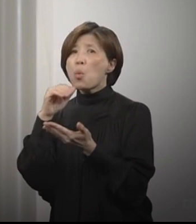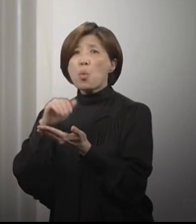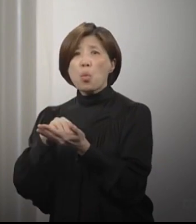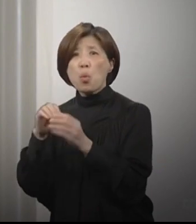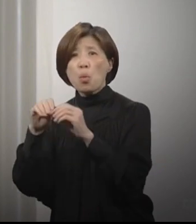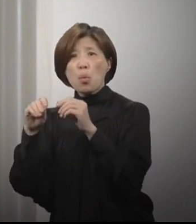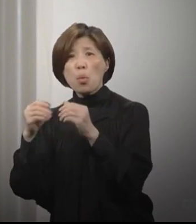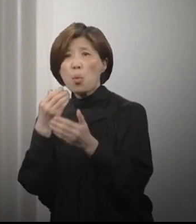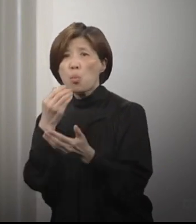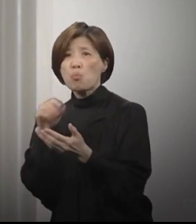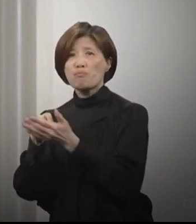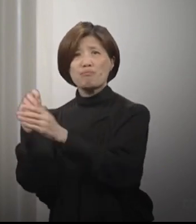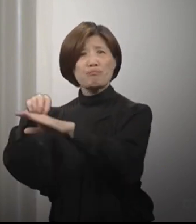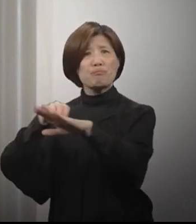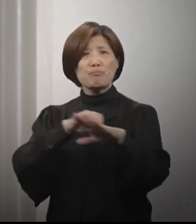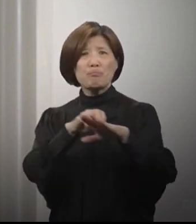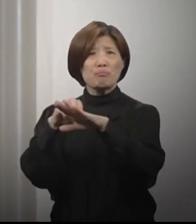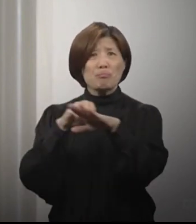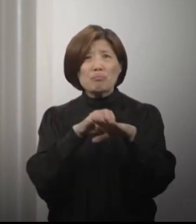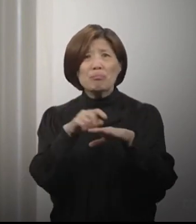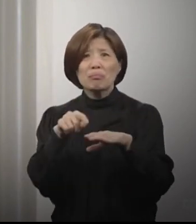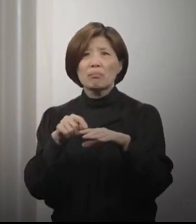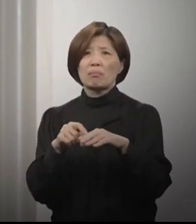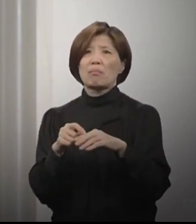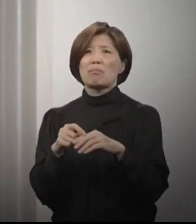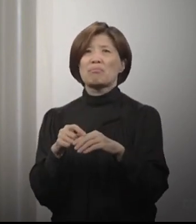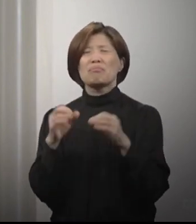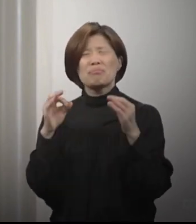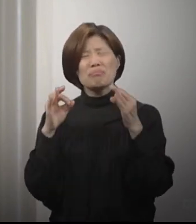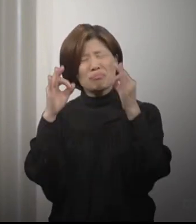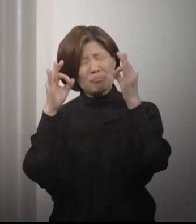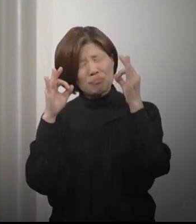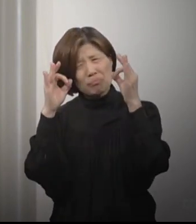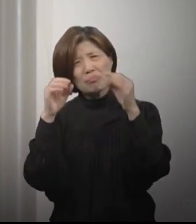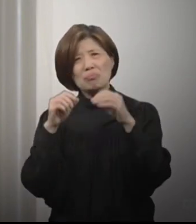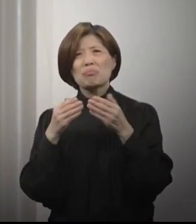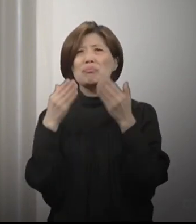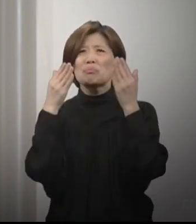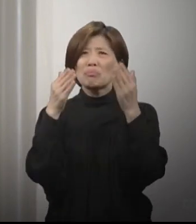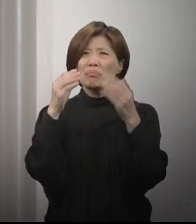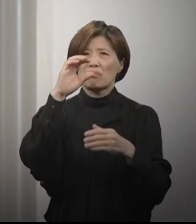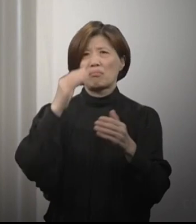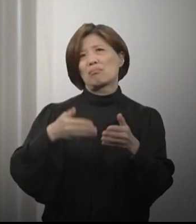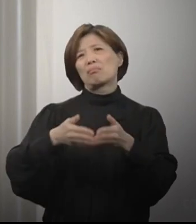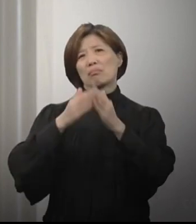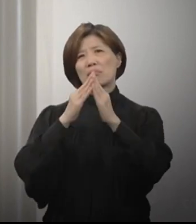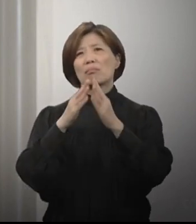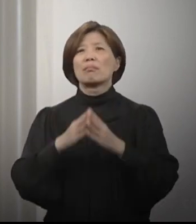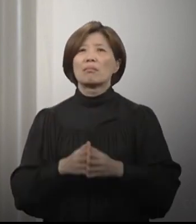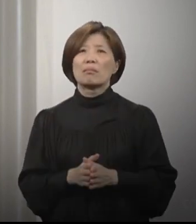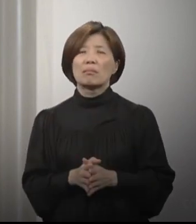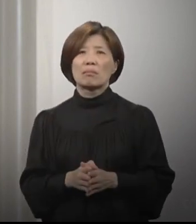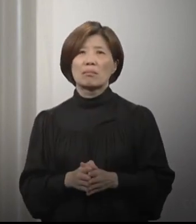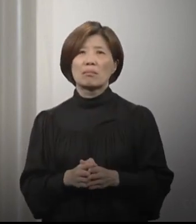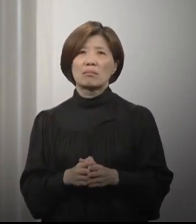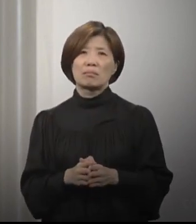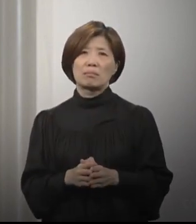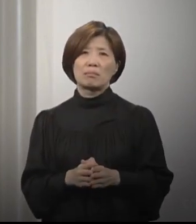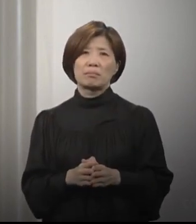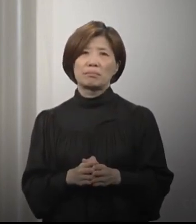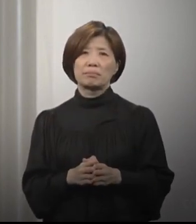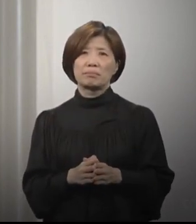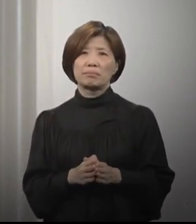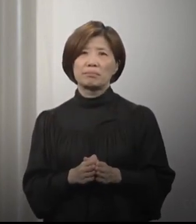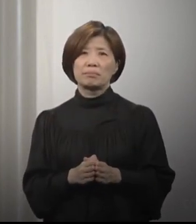마음으로 운반하고 봉사하여 힘겹게 완성하였던 한림성당의 역사는 70년 전에